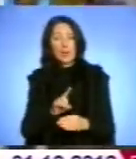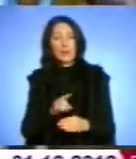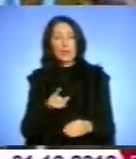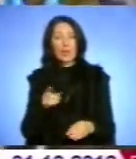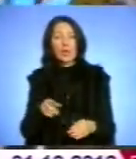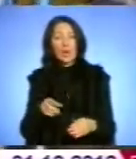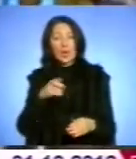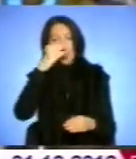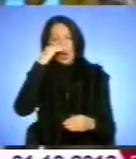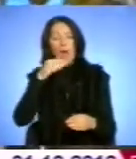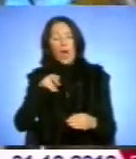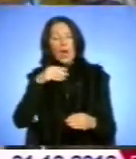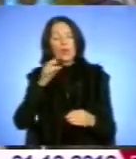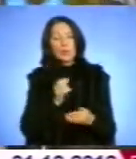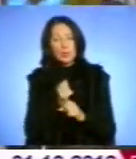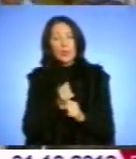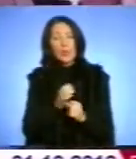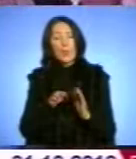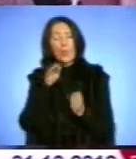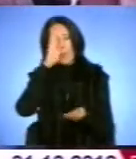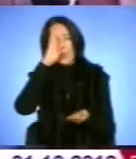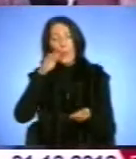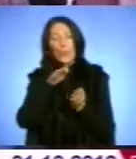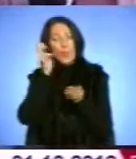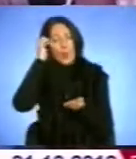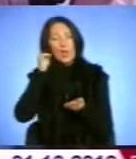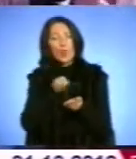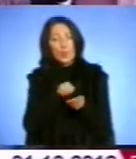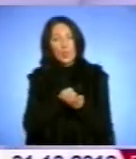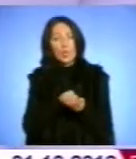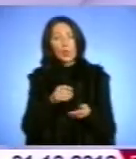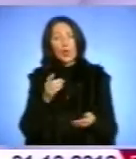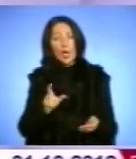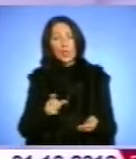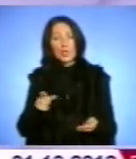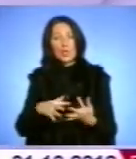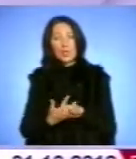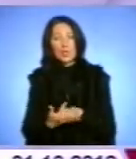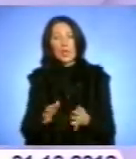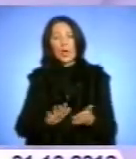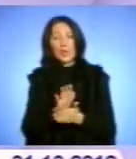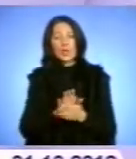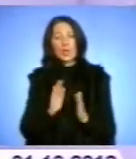відправили поминальну панахиду. Жителі села видали книжку «Романівка у спогадах», в якій також йдеться